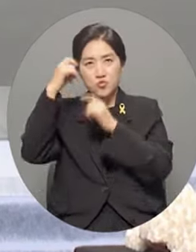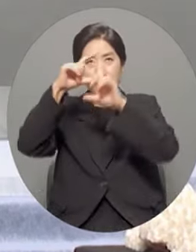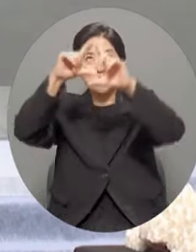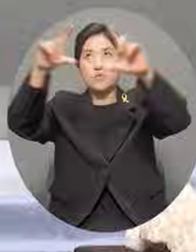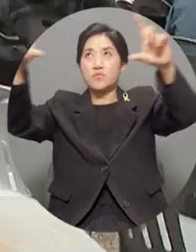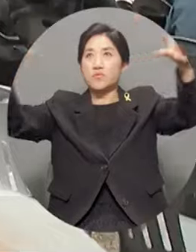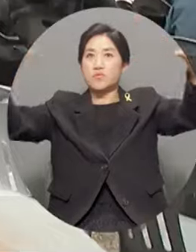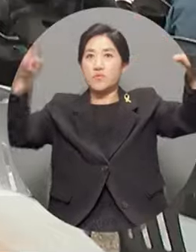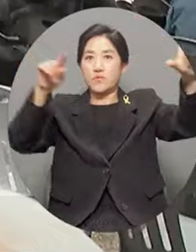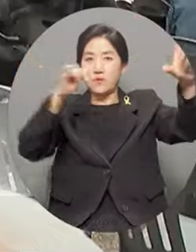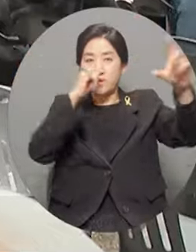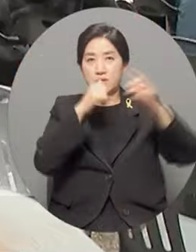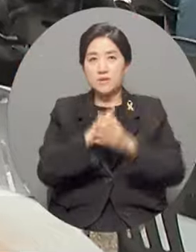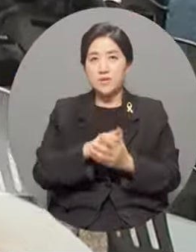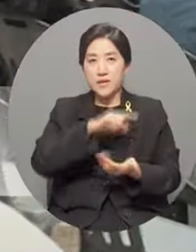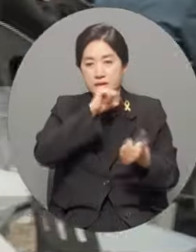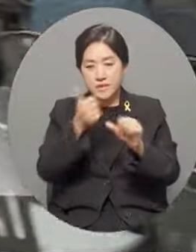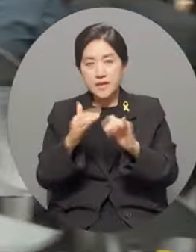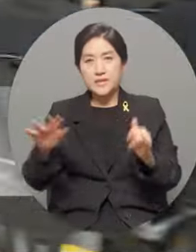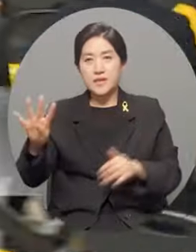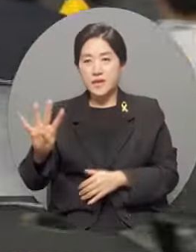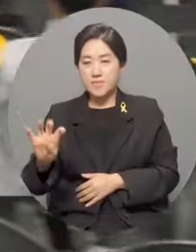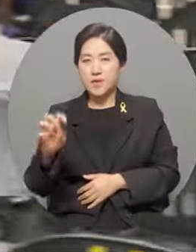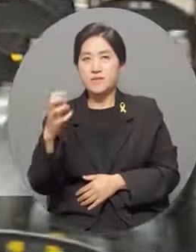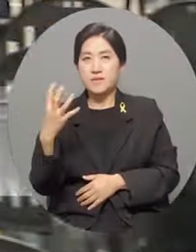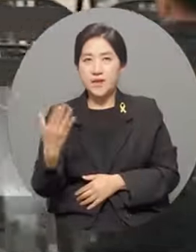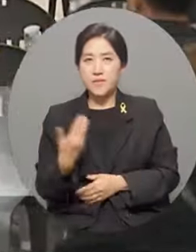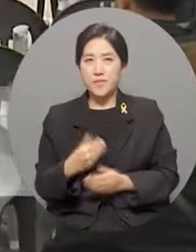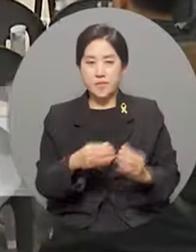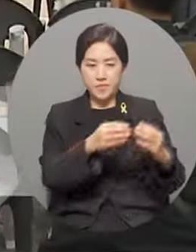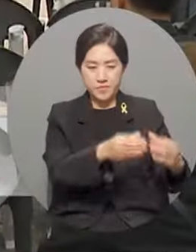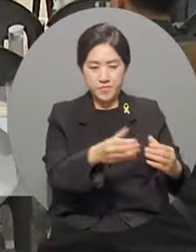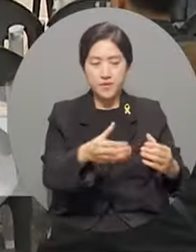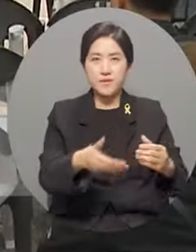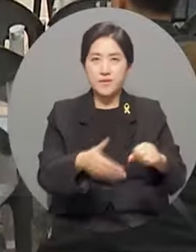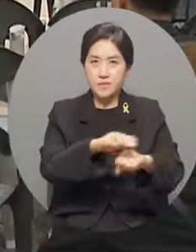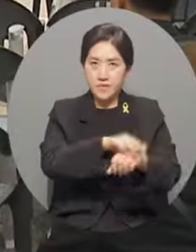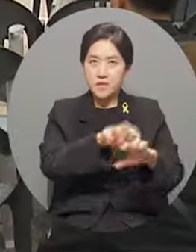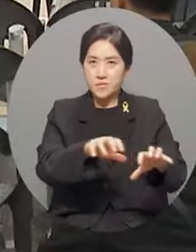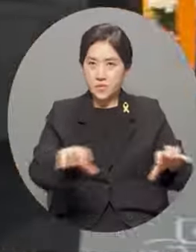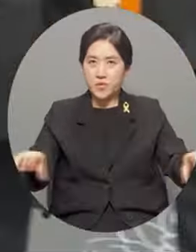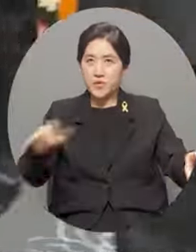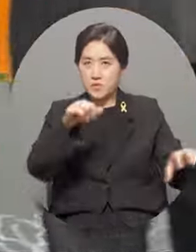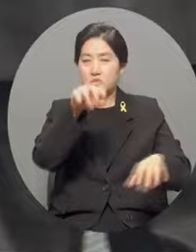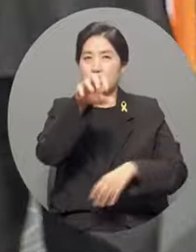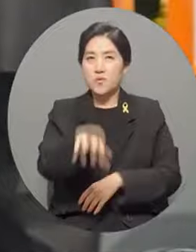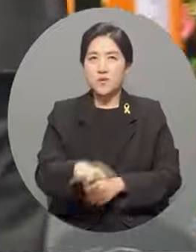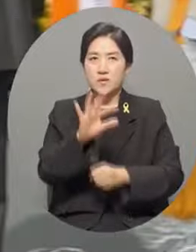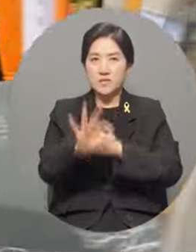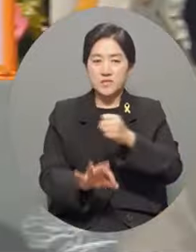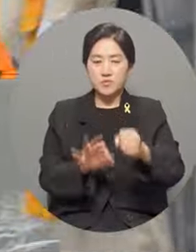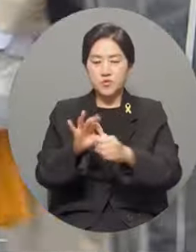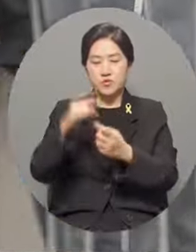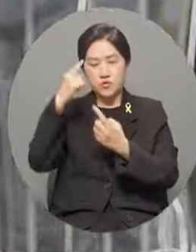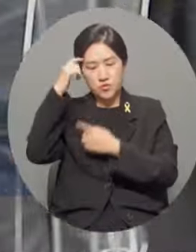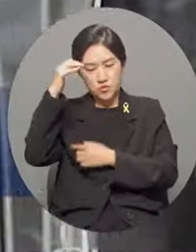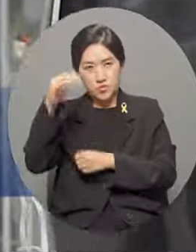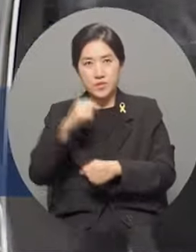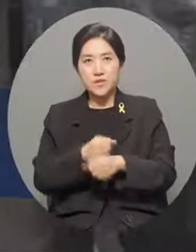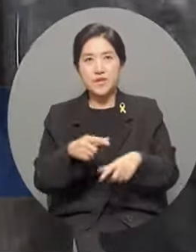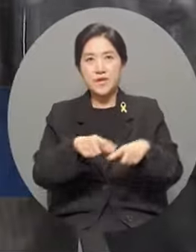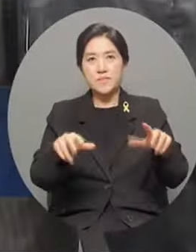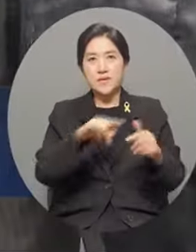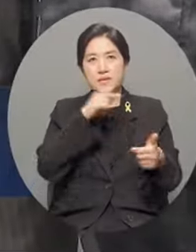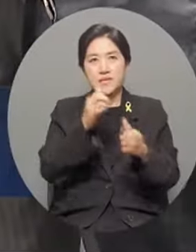보입니다 희생자 44명의 봉안함이 안치된 추모관 앞에서 주기 추모식이 열렸습니다 일반인